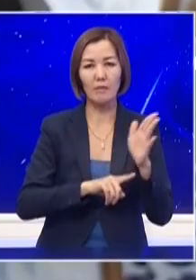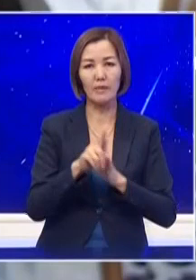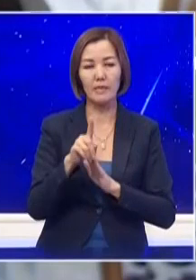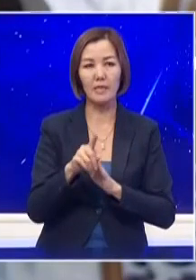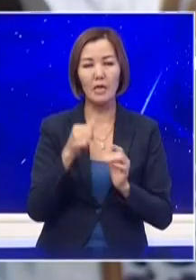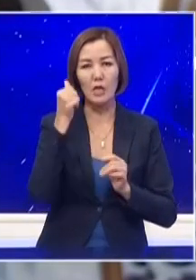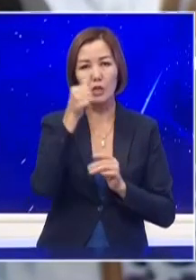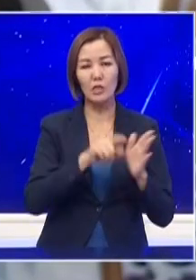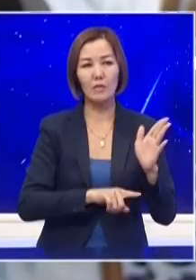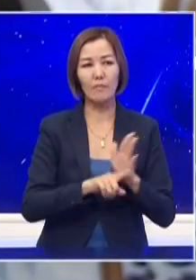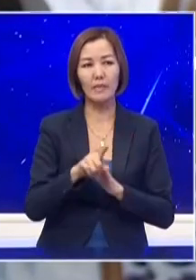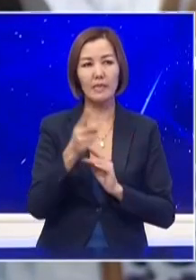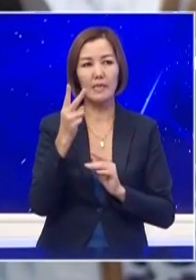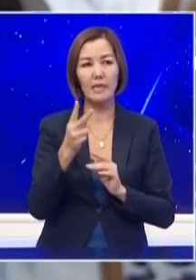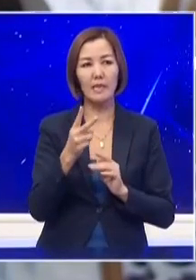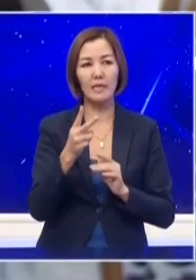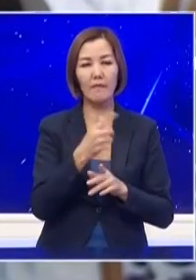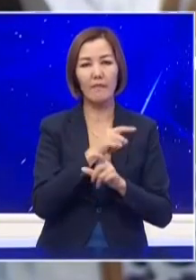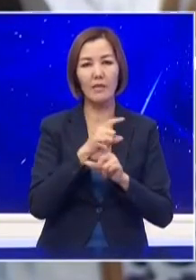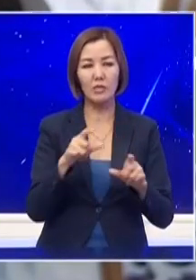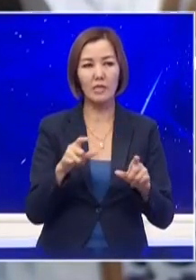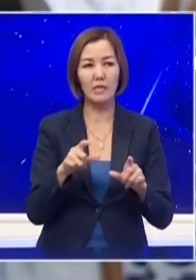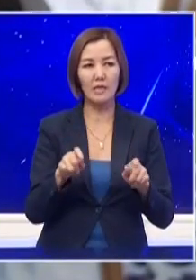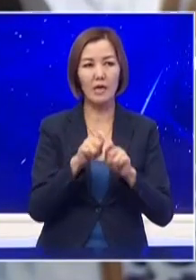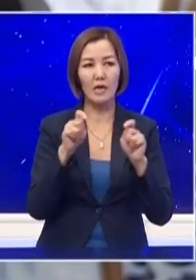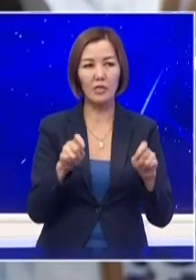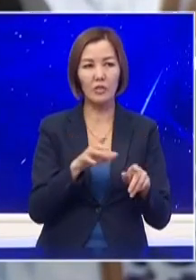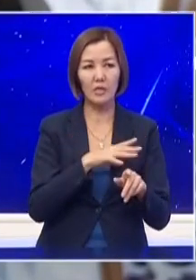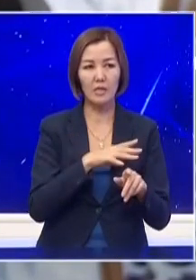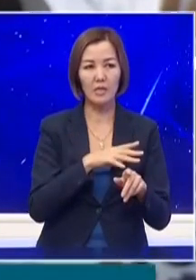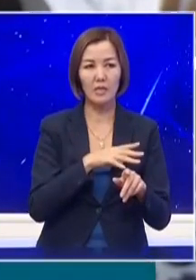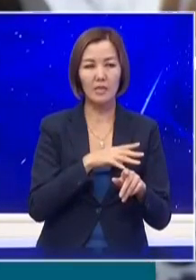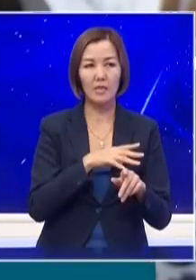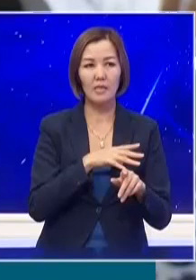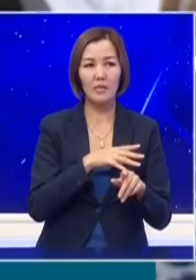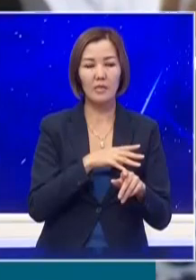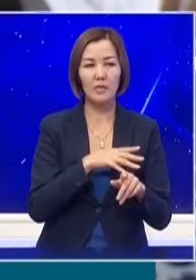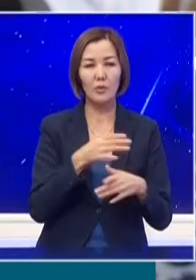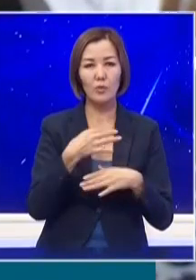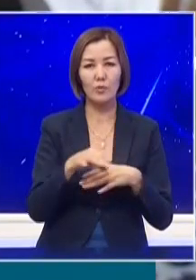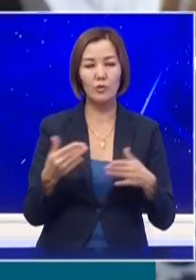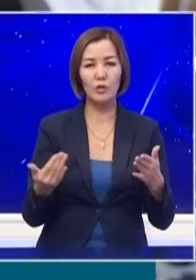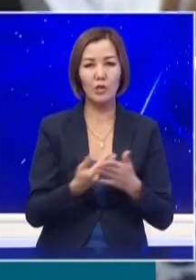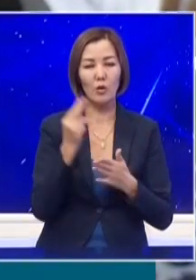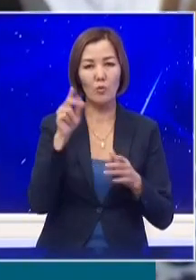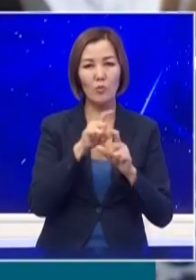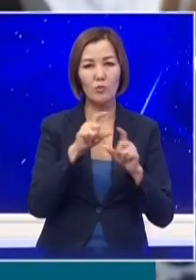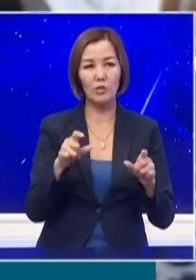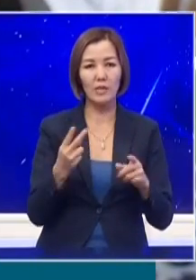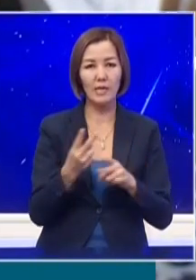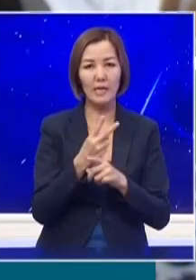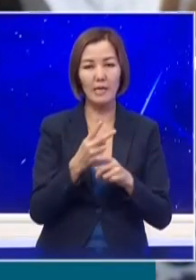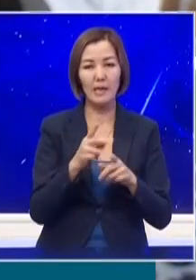Жылдың басында 2 фельдшерлік акушерлік пункт ашқанбыз. Мына күзде жаңа оқу жылына біз 2